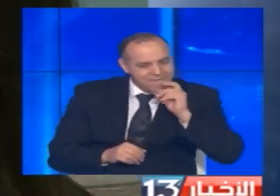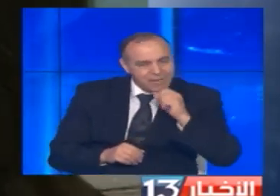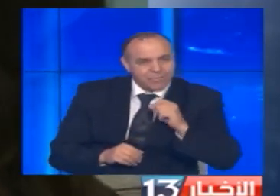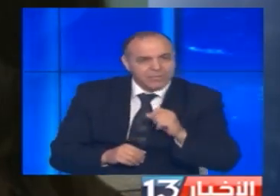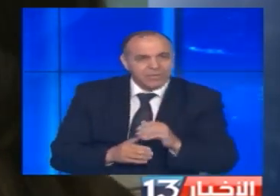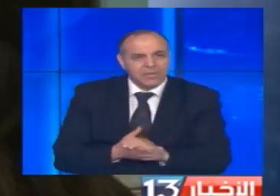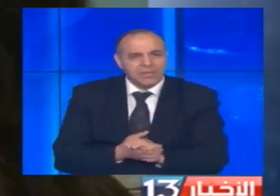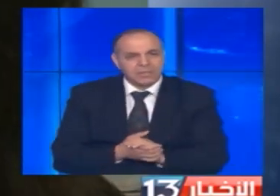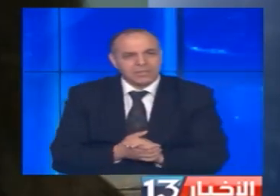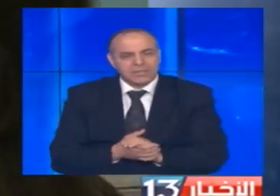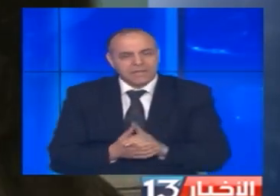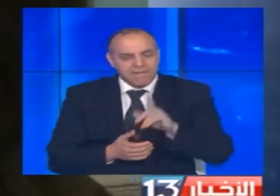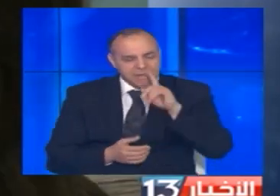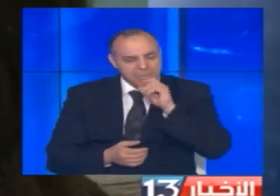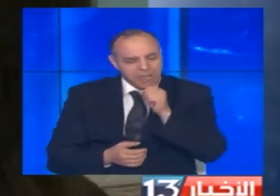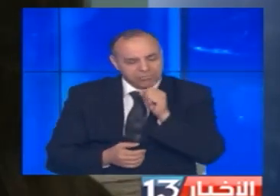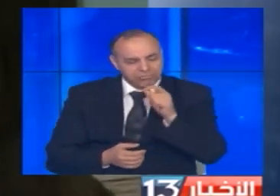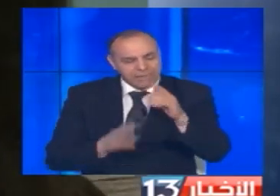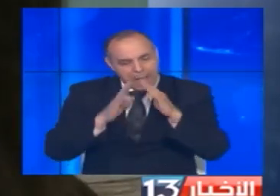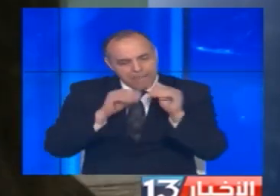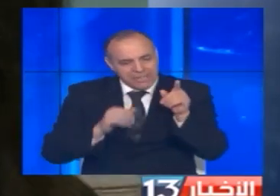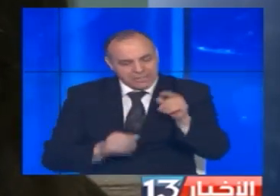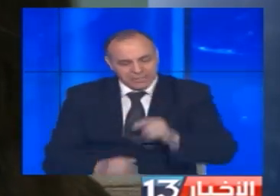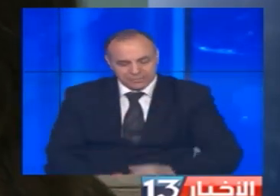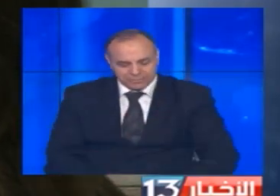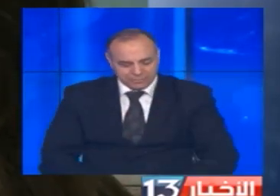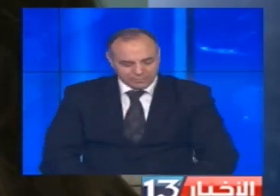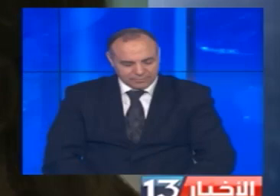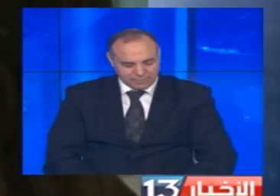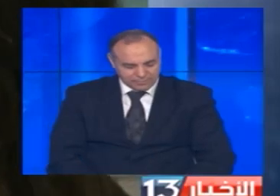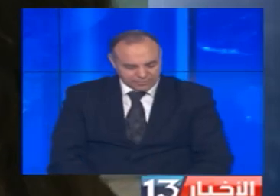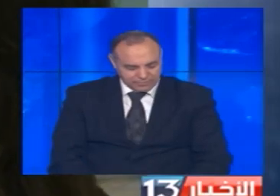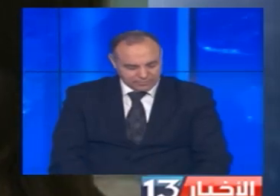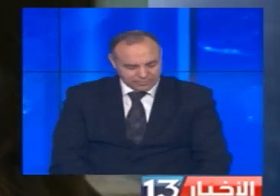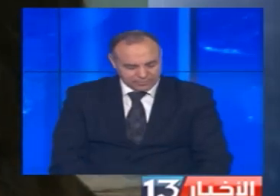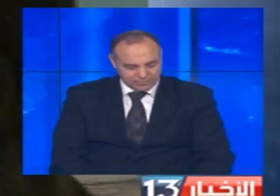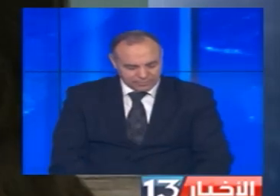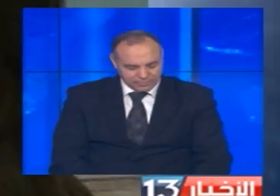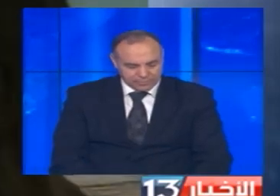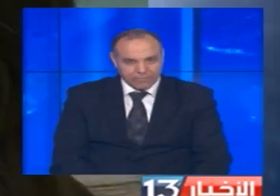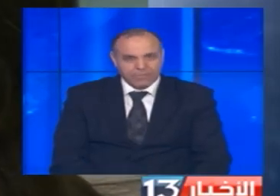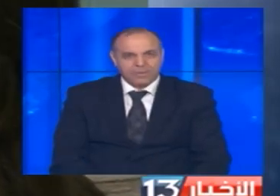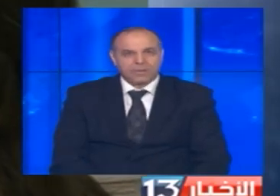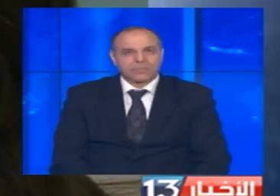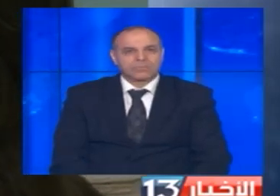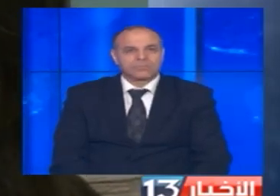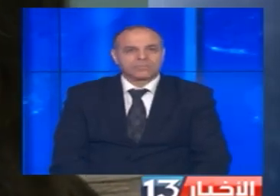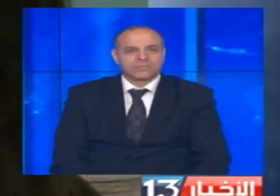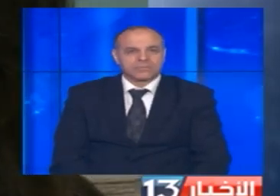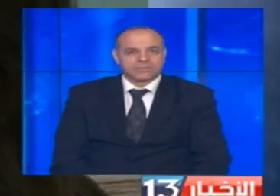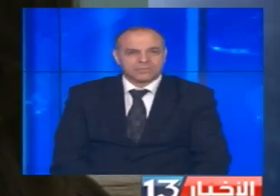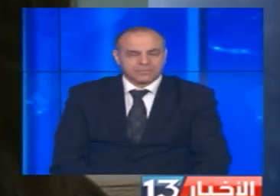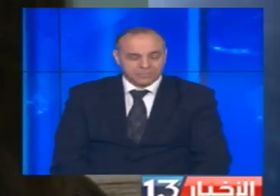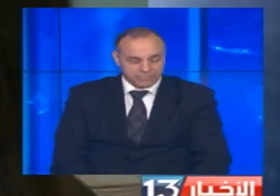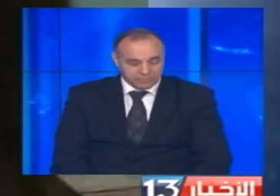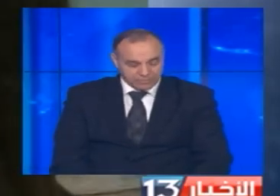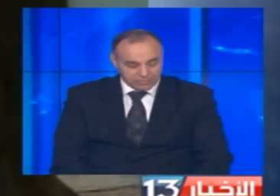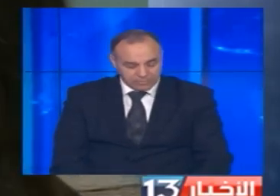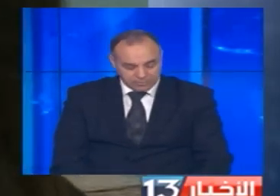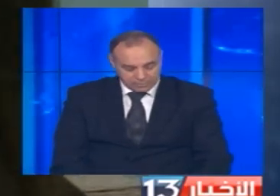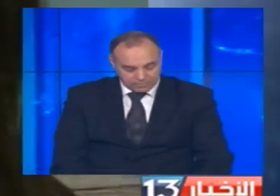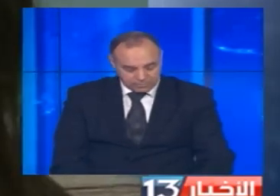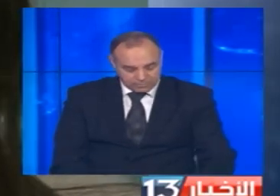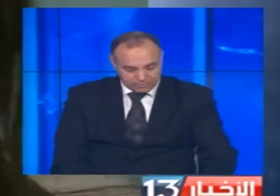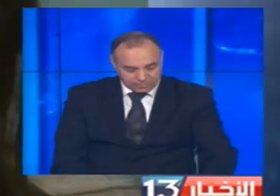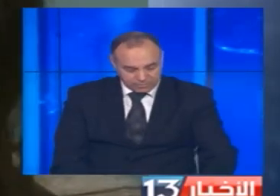قلبي دليلي، قال لي حتحبي دايما يحكي لي وبصدق،